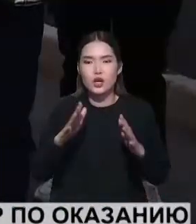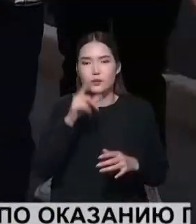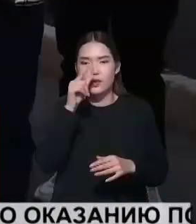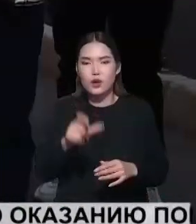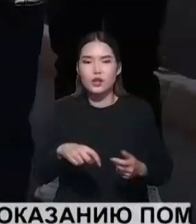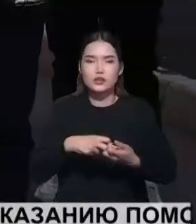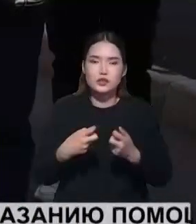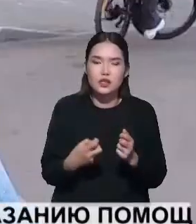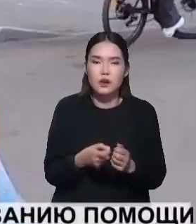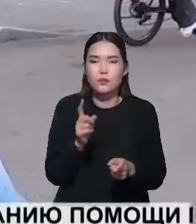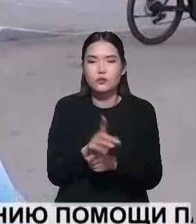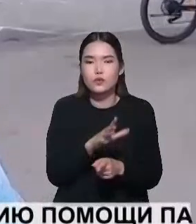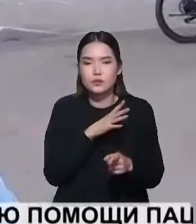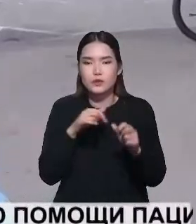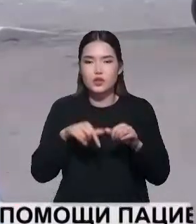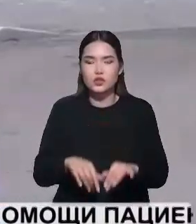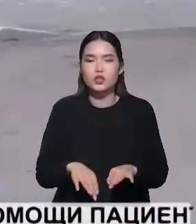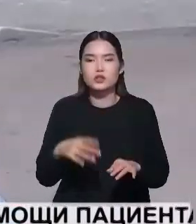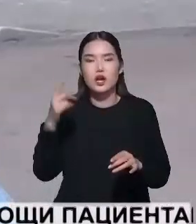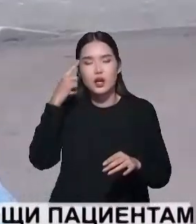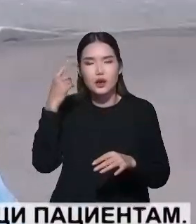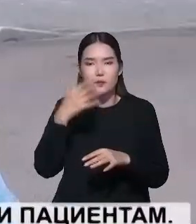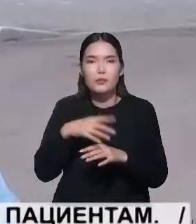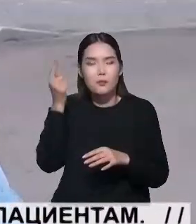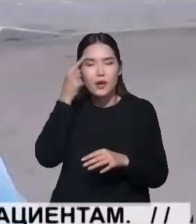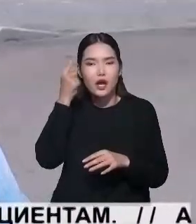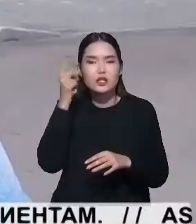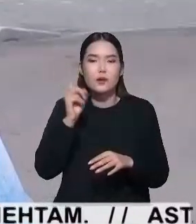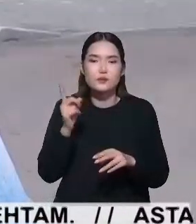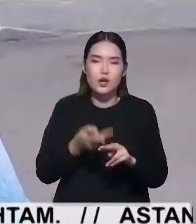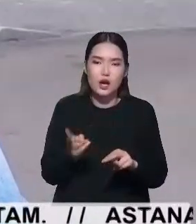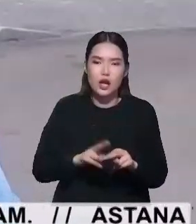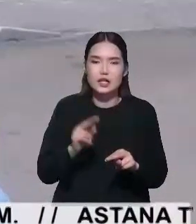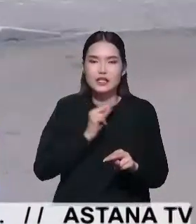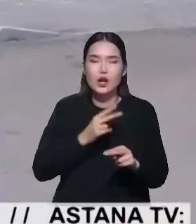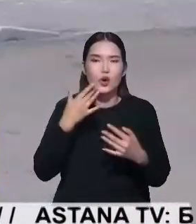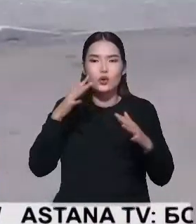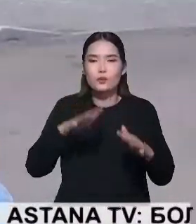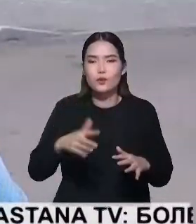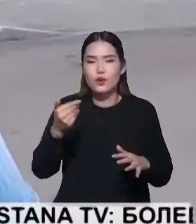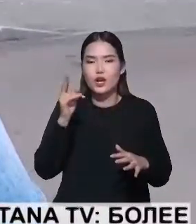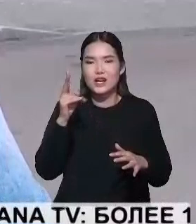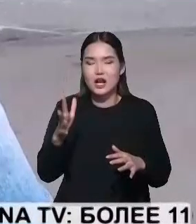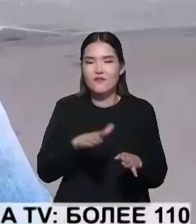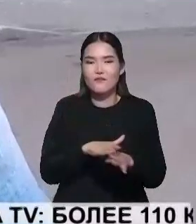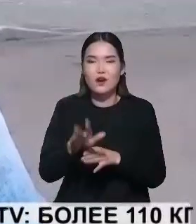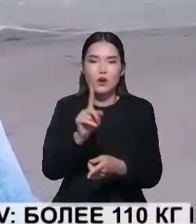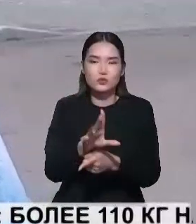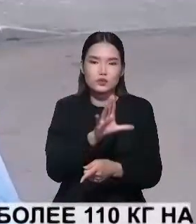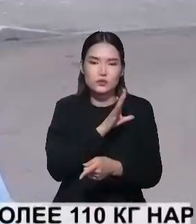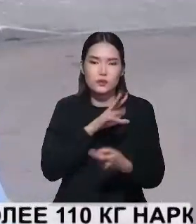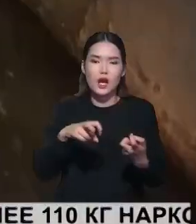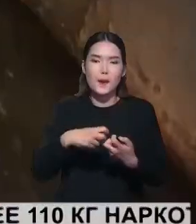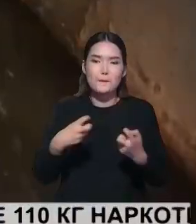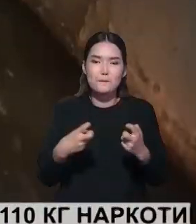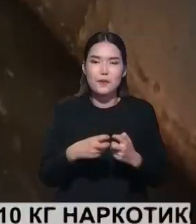проблему нужно зреть глубже. В общественном объединении обратились жители 69 квартир. По проблеме, то,